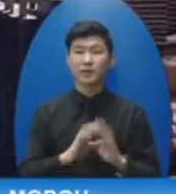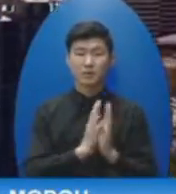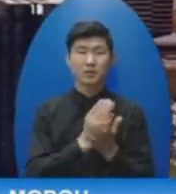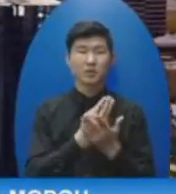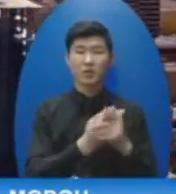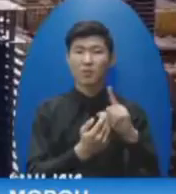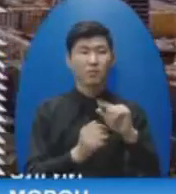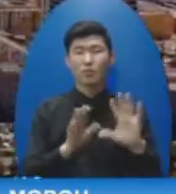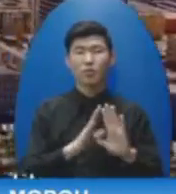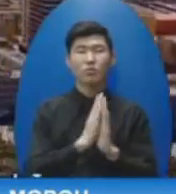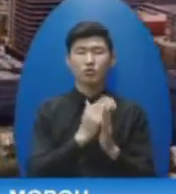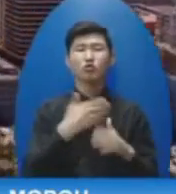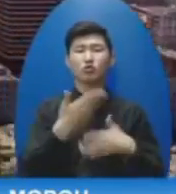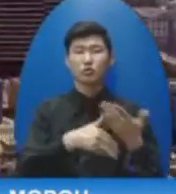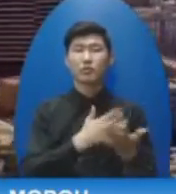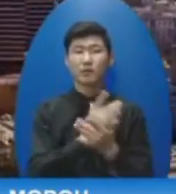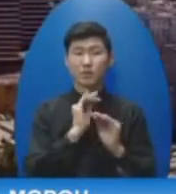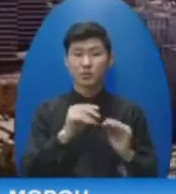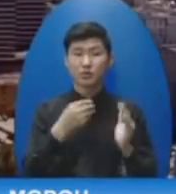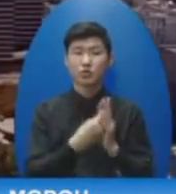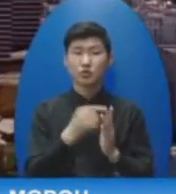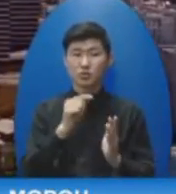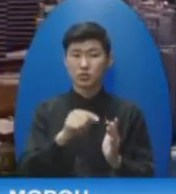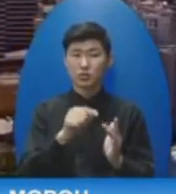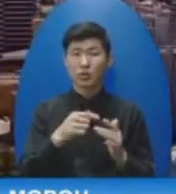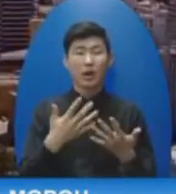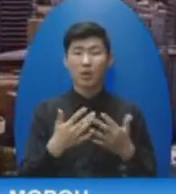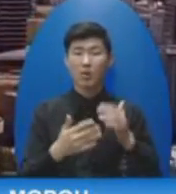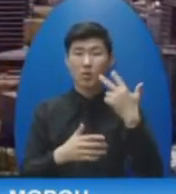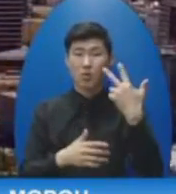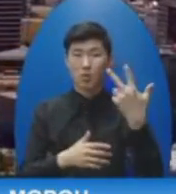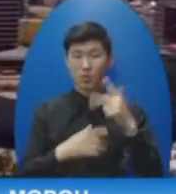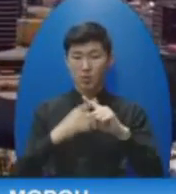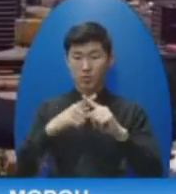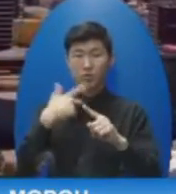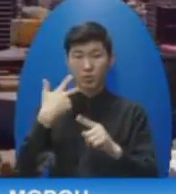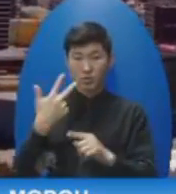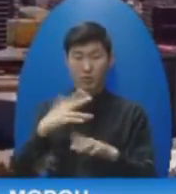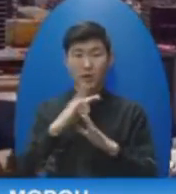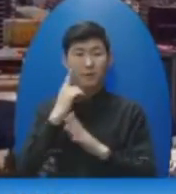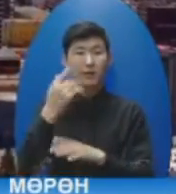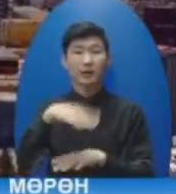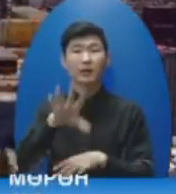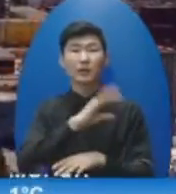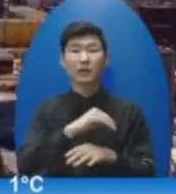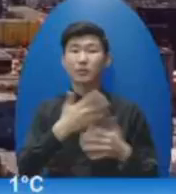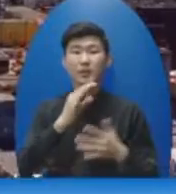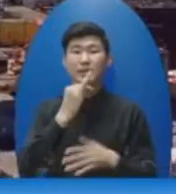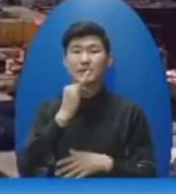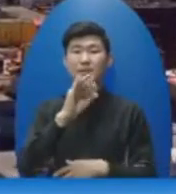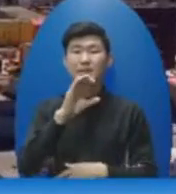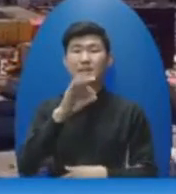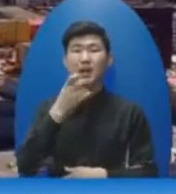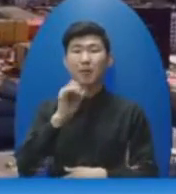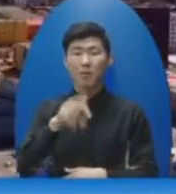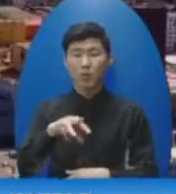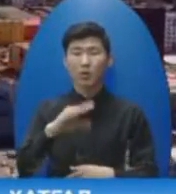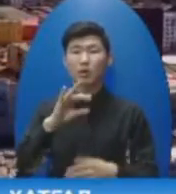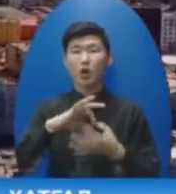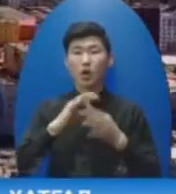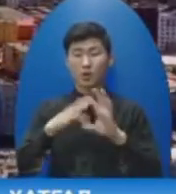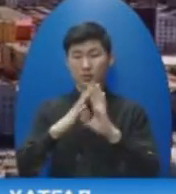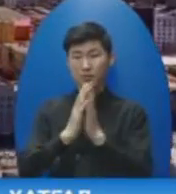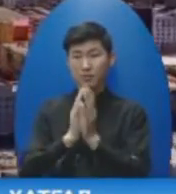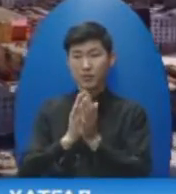олгоно. Өнөөдөр жишээлэх юм бол 3 үржих 3-ийн Сагсан бөмбөгийн эмэгтэй тамирчид маань Стамбулын одоо эдний дэлхийн аврагчлал бол тэмцээний